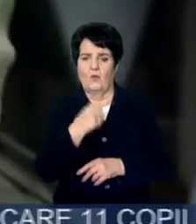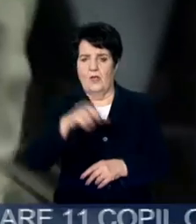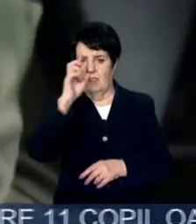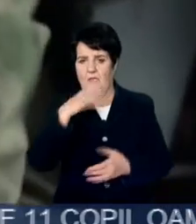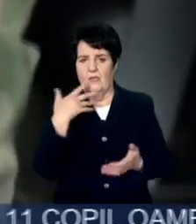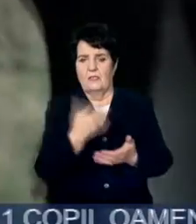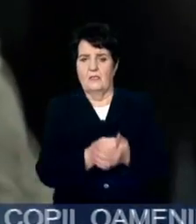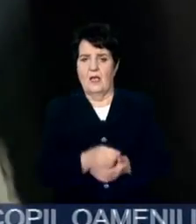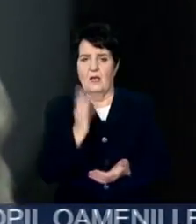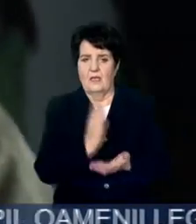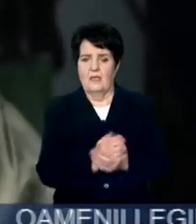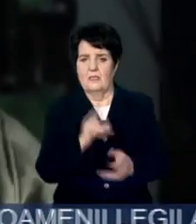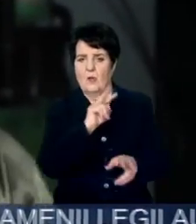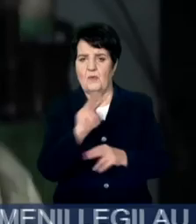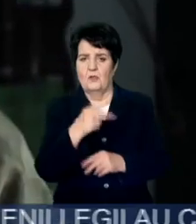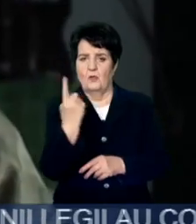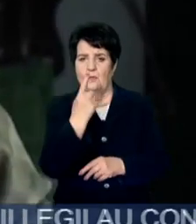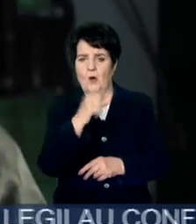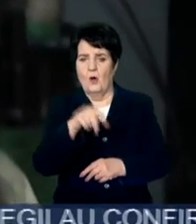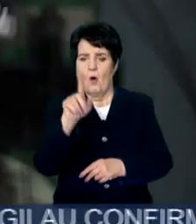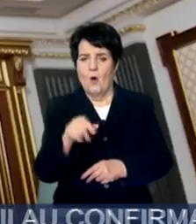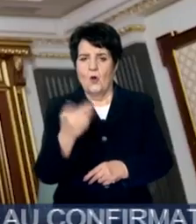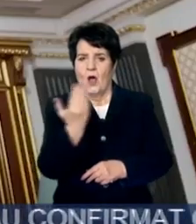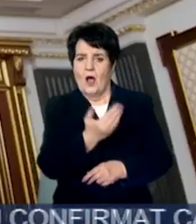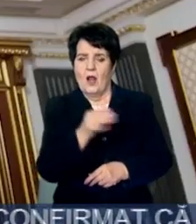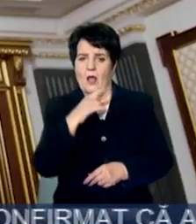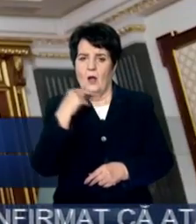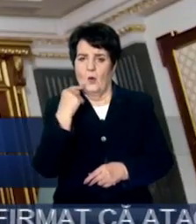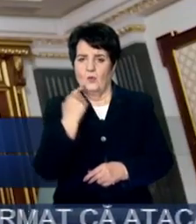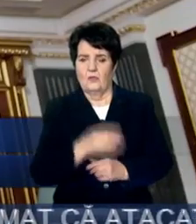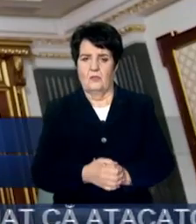sale, pentru că este și obiectivul numărul 1 al Rusiei.